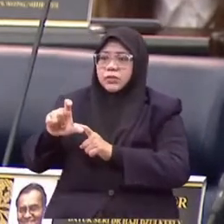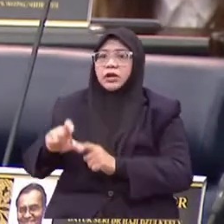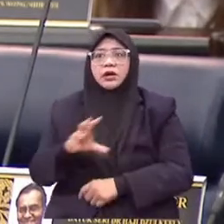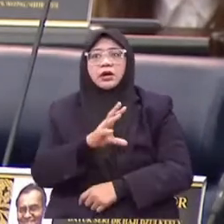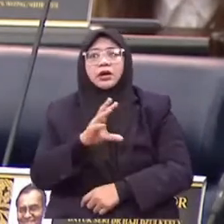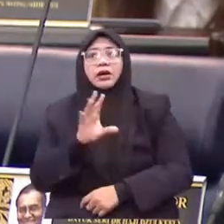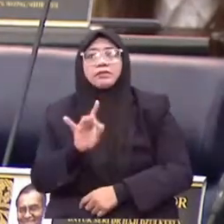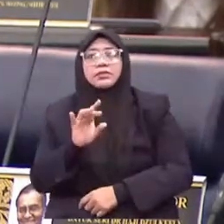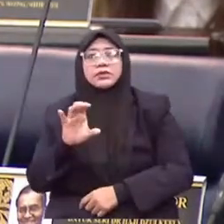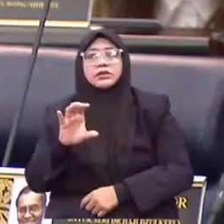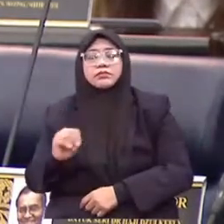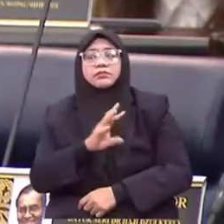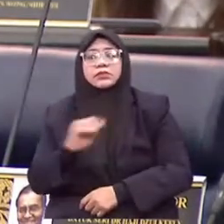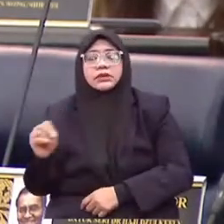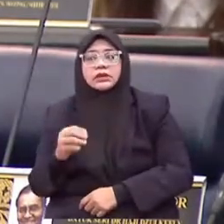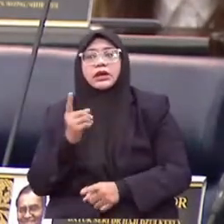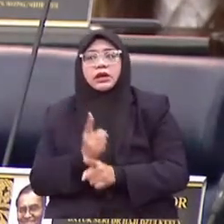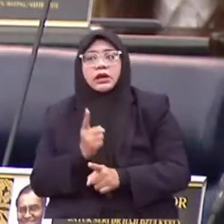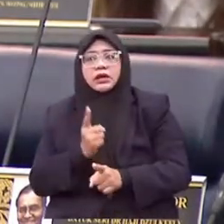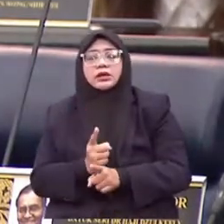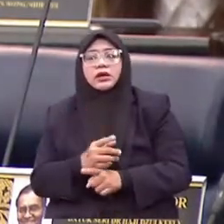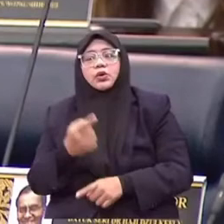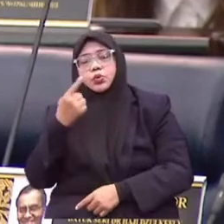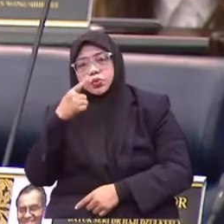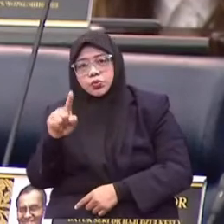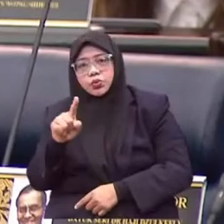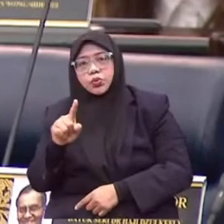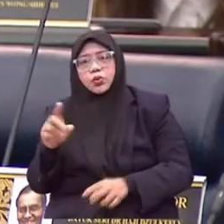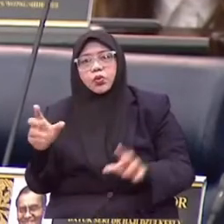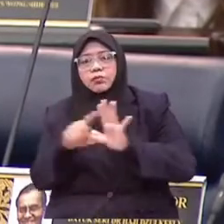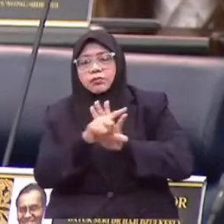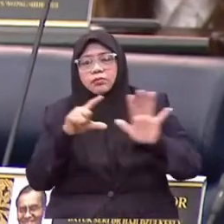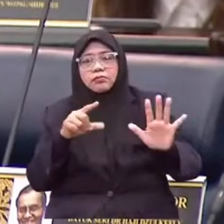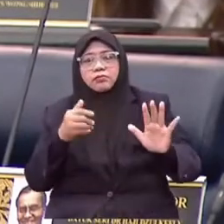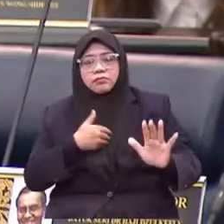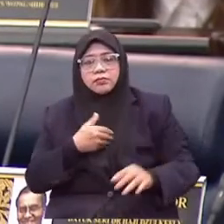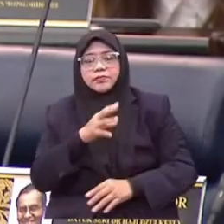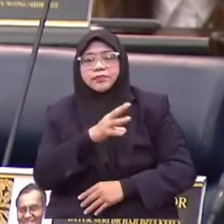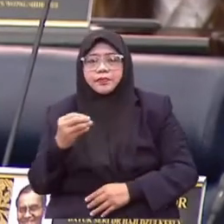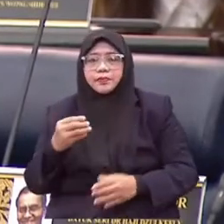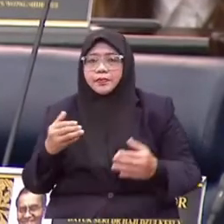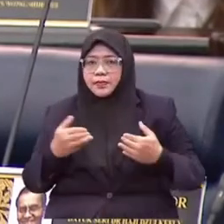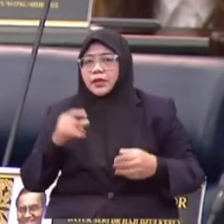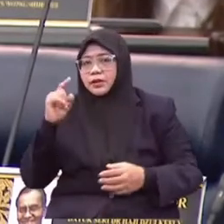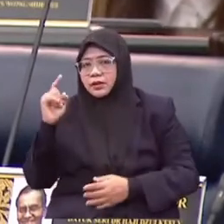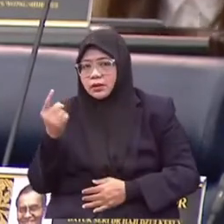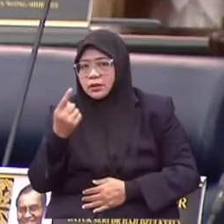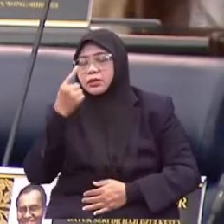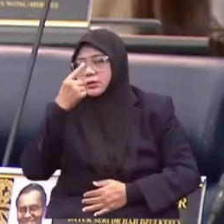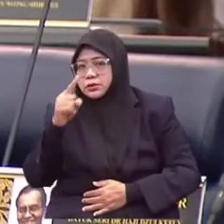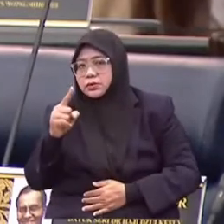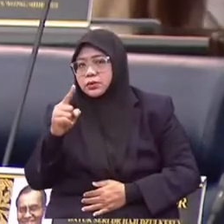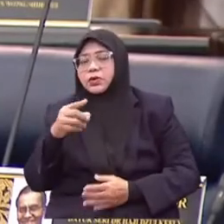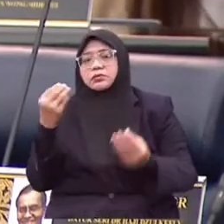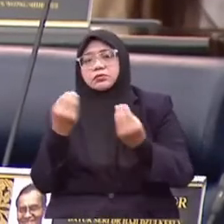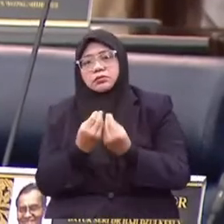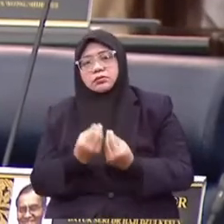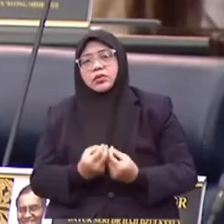perjanjian ini memang ada juga ada dan hanya